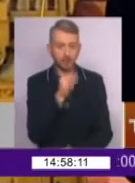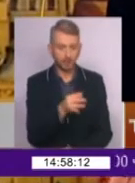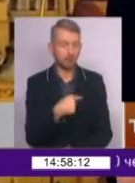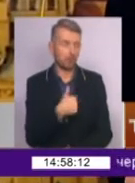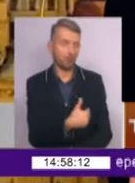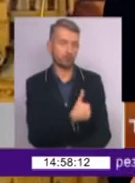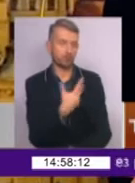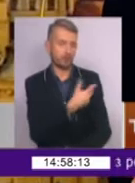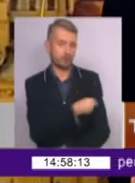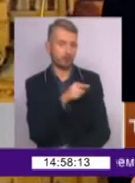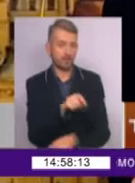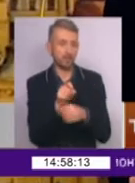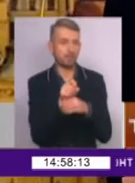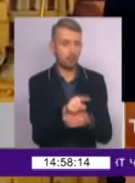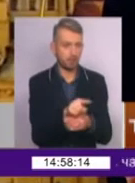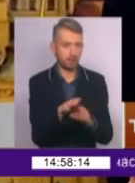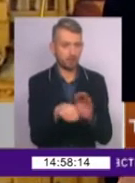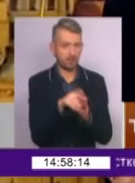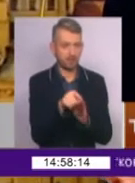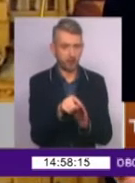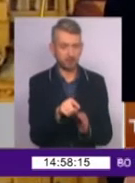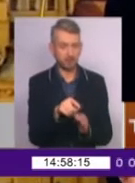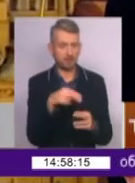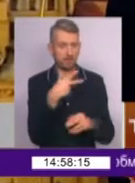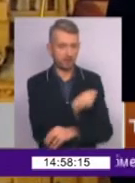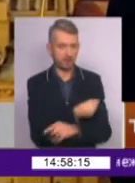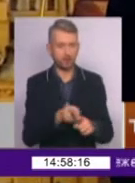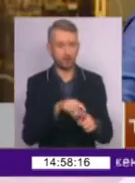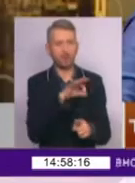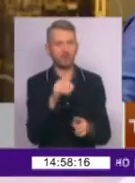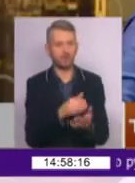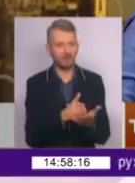хочете вакцинуватися, вони замовлять під вас вакцину, і це офіційний такий шлях.